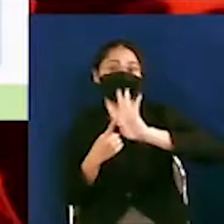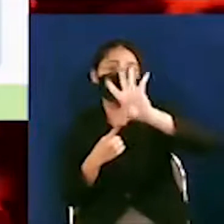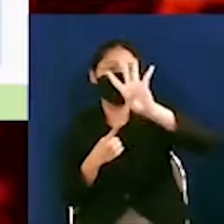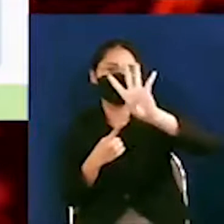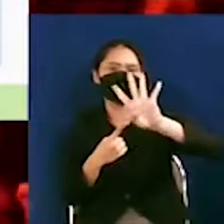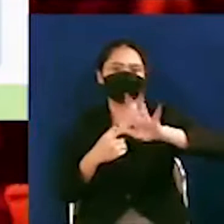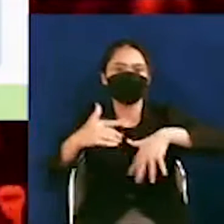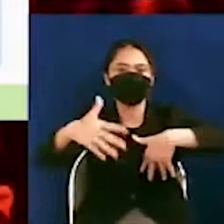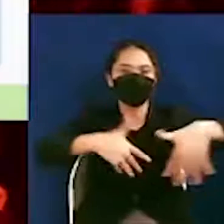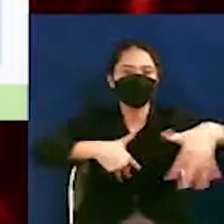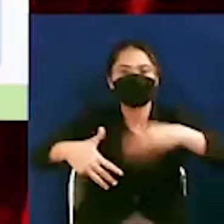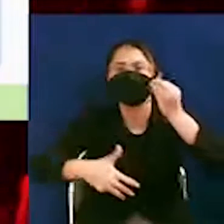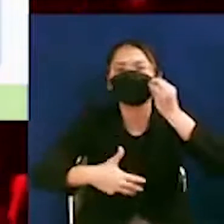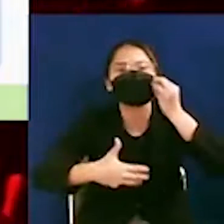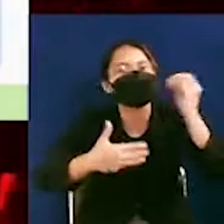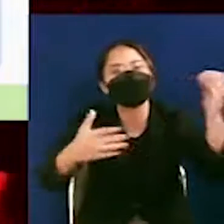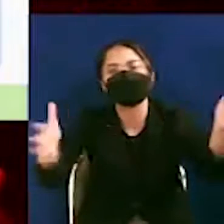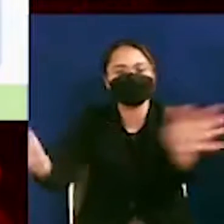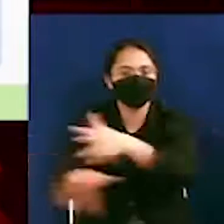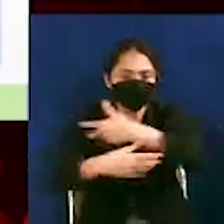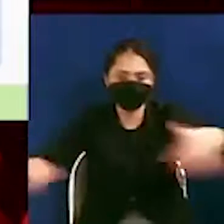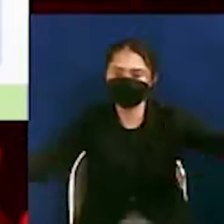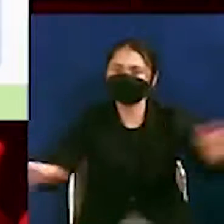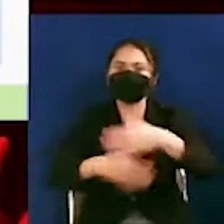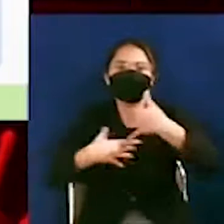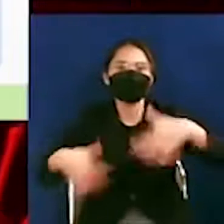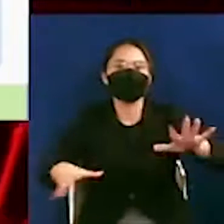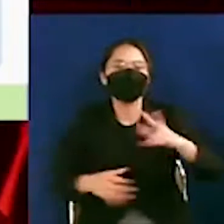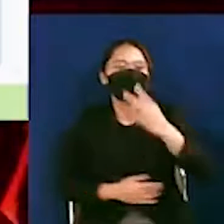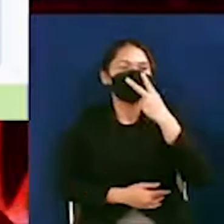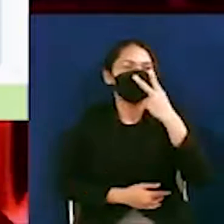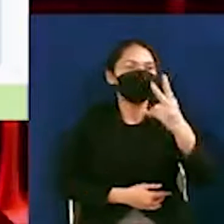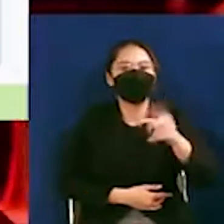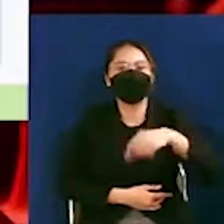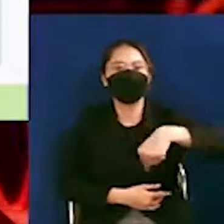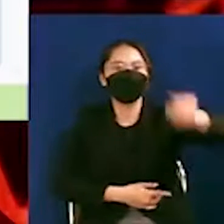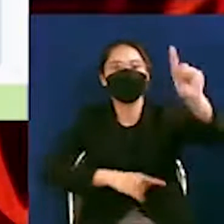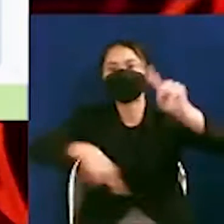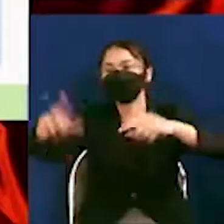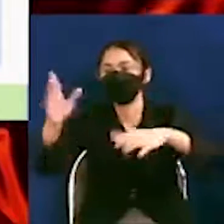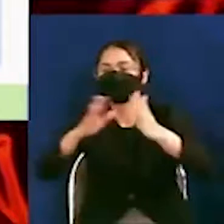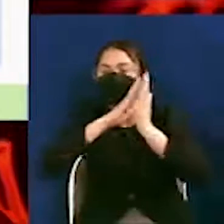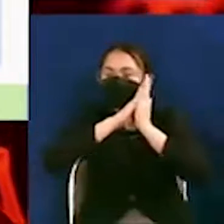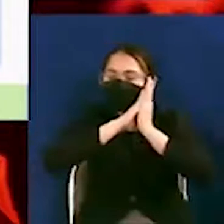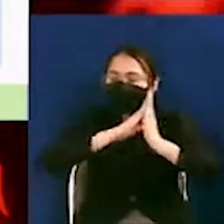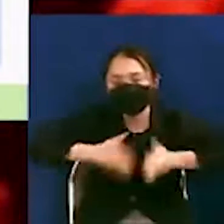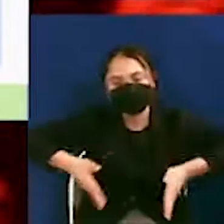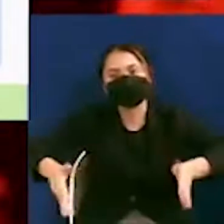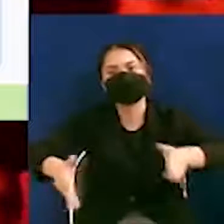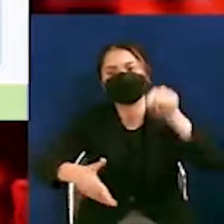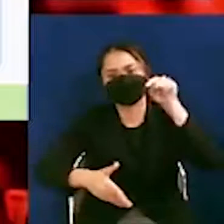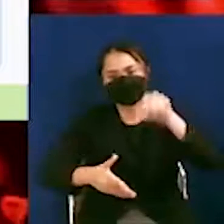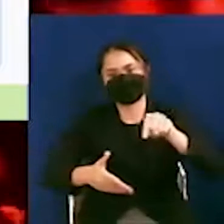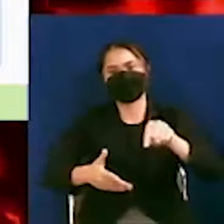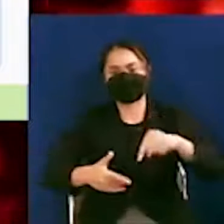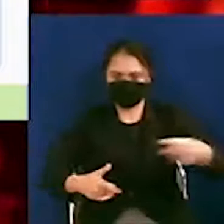อันนี้ก็มีปัญหาอยู่นะครับว่าคนไร้บ้านเนี่ยบางทีก็สะเซพเนจรไปเราก็จะเป็นจุดที่เหมือนกับเป็นแก้มลิงเอา